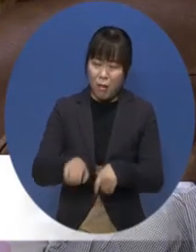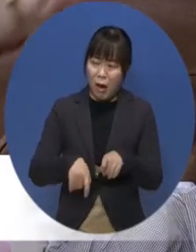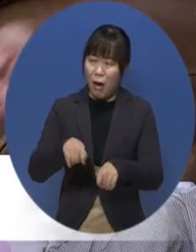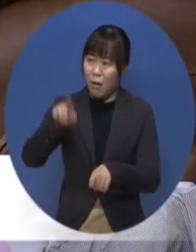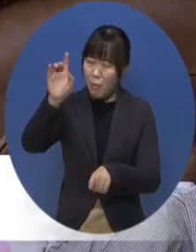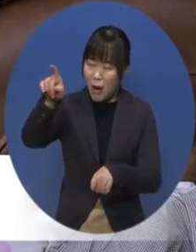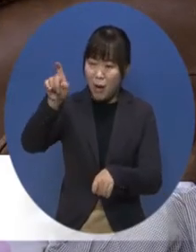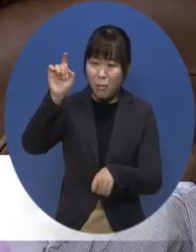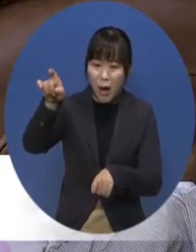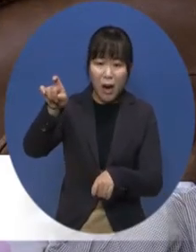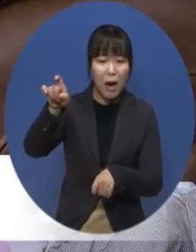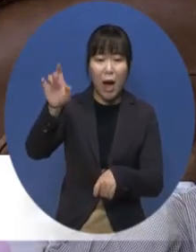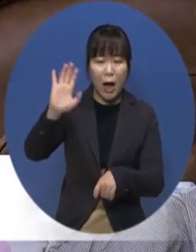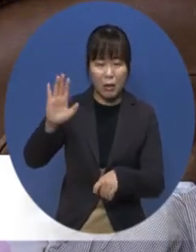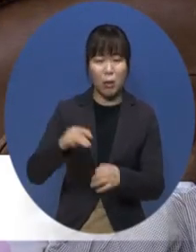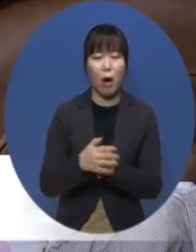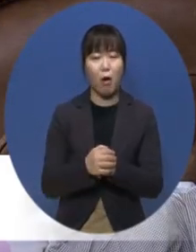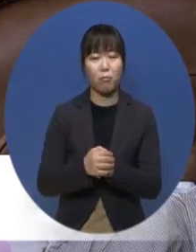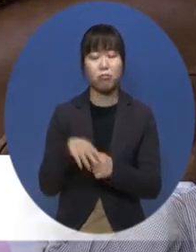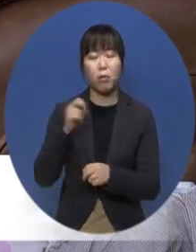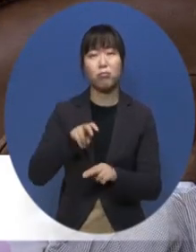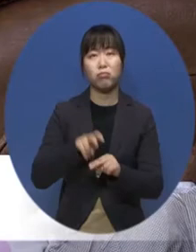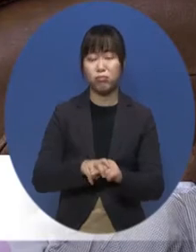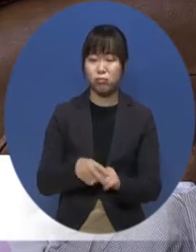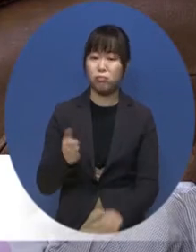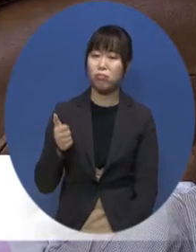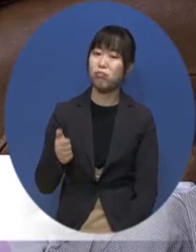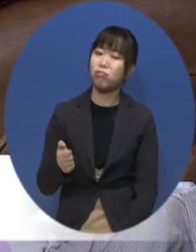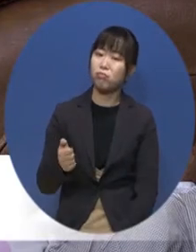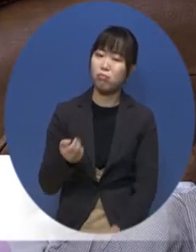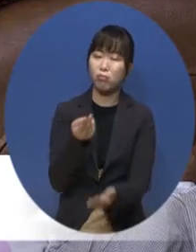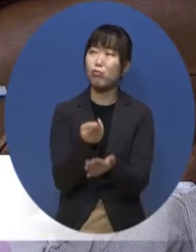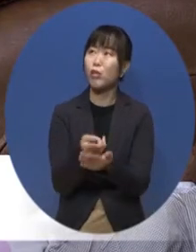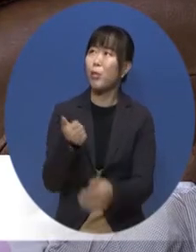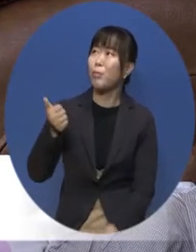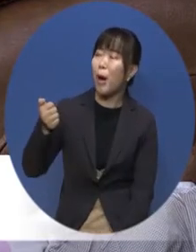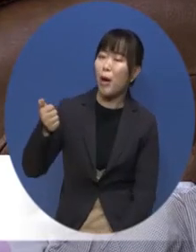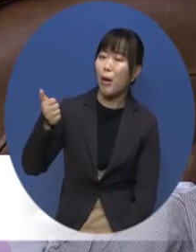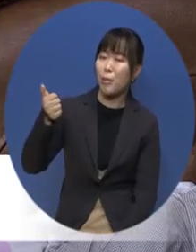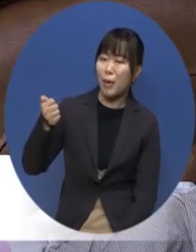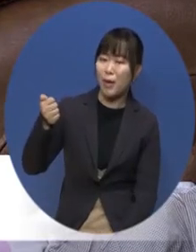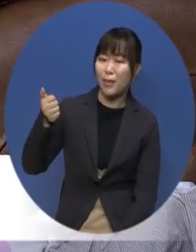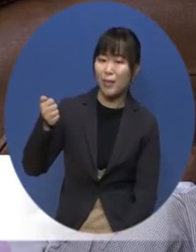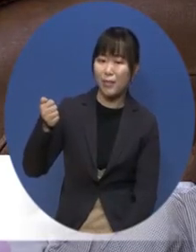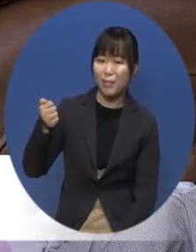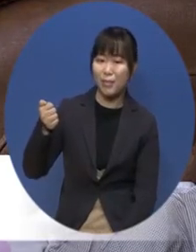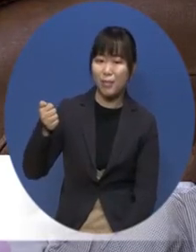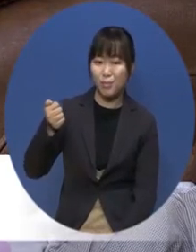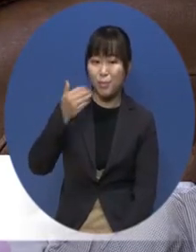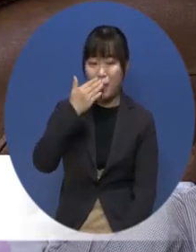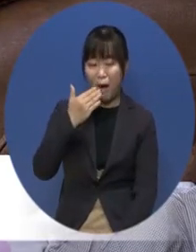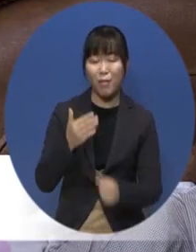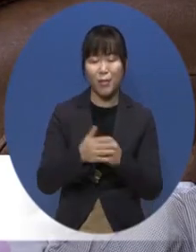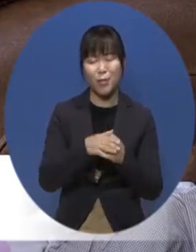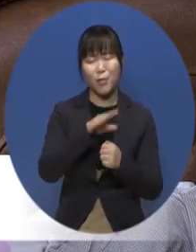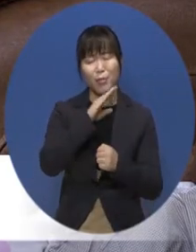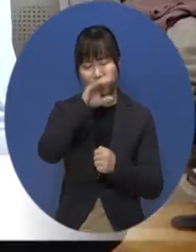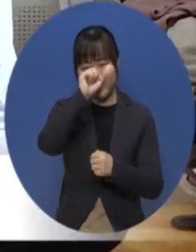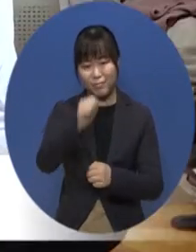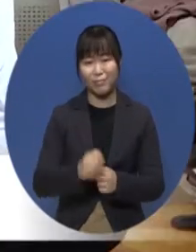가서 불 켜고 또 꺼야 하고 하는데 이거는 그냥 누워서 여기다 놓고서 끄고 켜고 하니까 훨씬